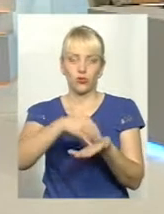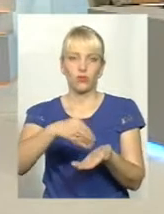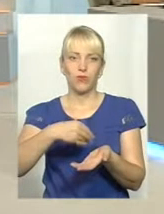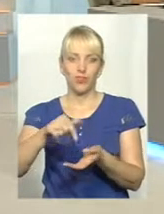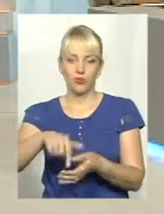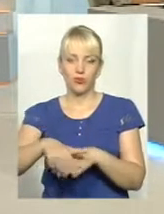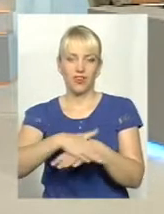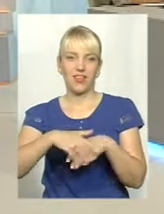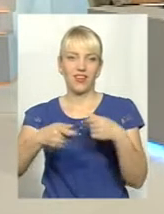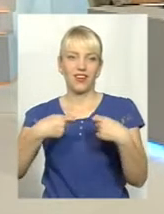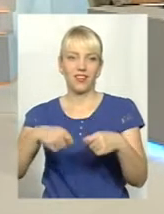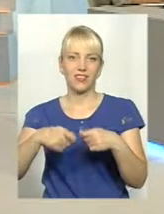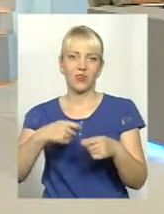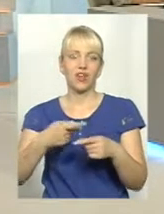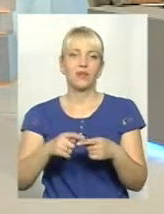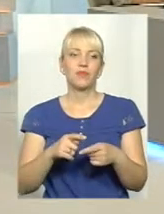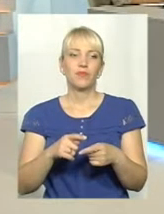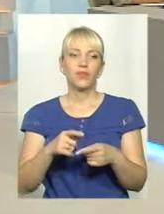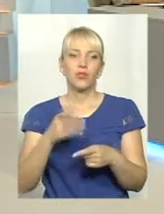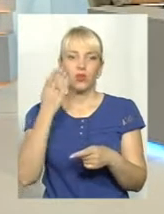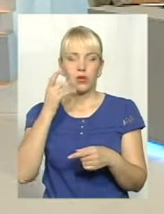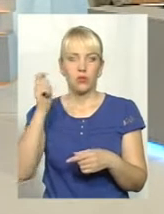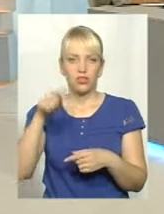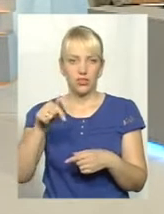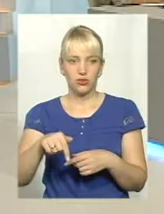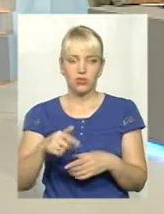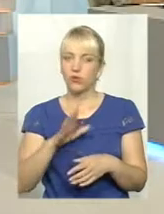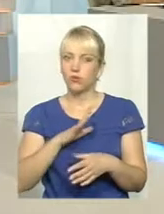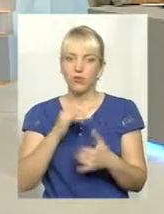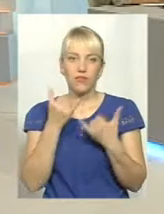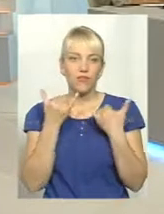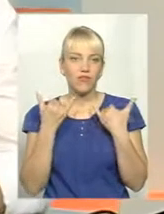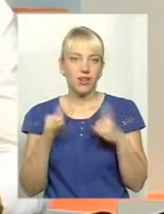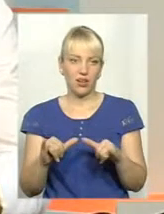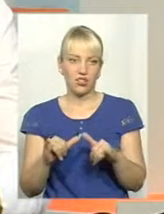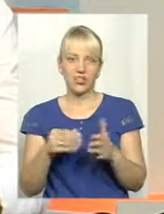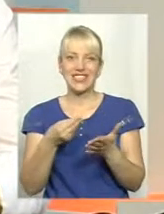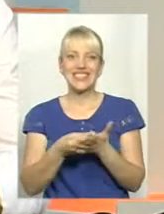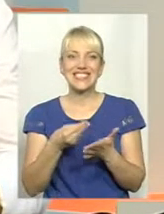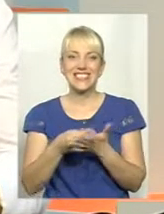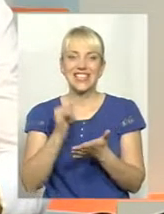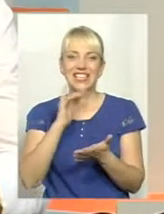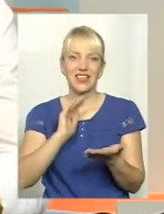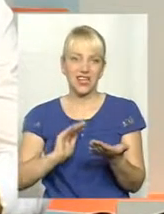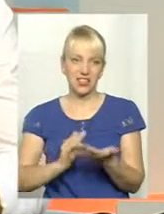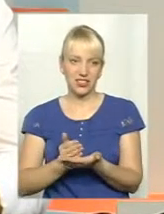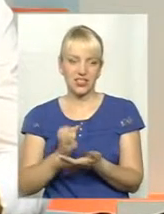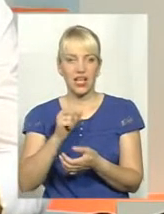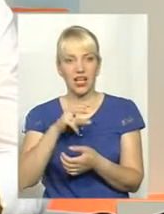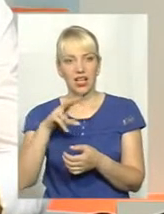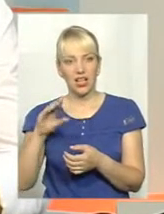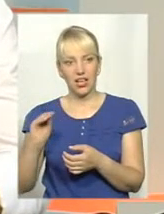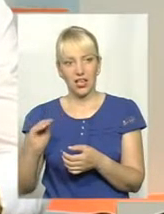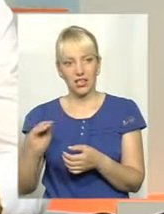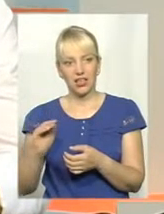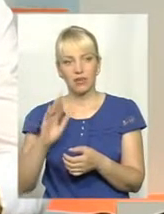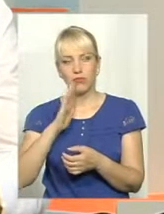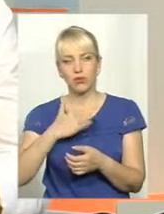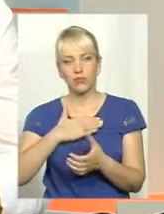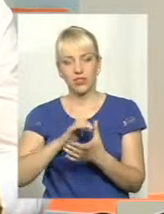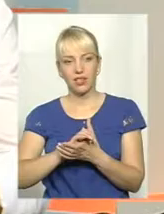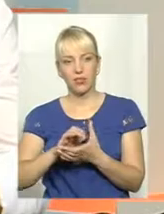знайомих з інших областей асоціюється Хмельницька область. Для іноземців складніше. З тими, з ким я спілкувалась, так, я підтверджую, що ринок, навіть іспанці в